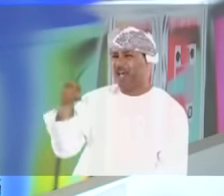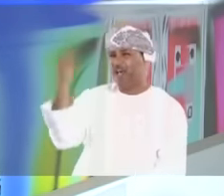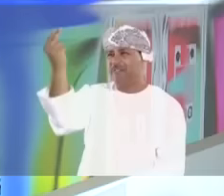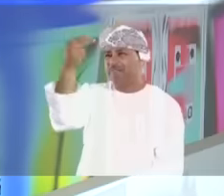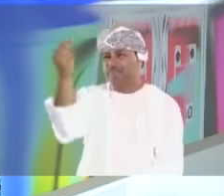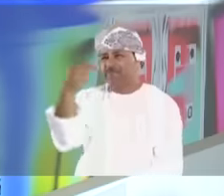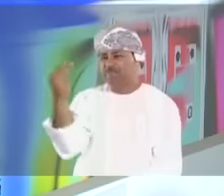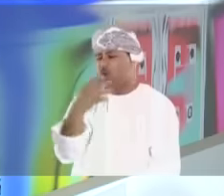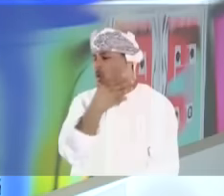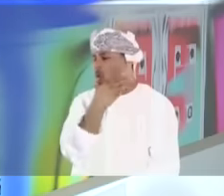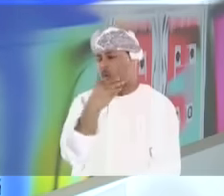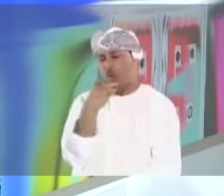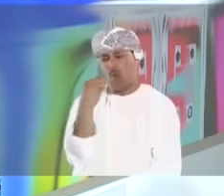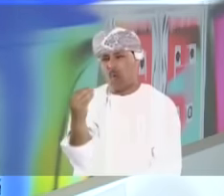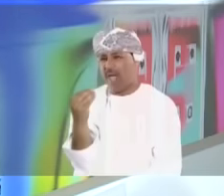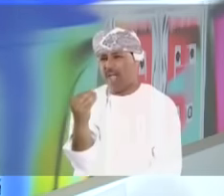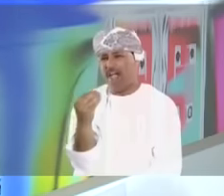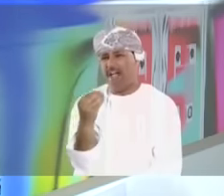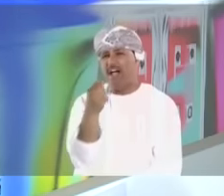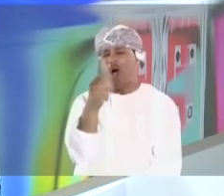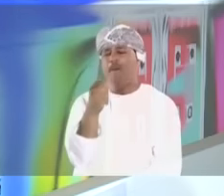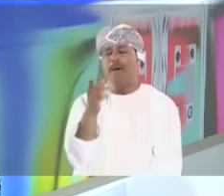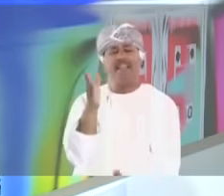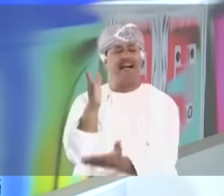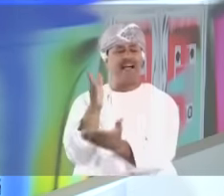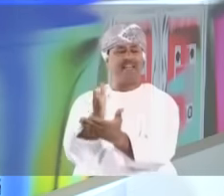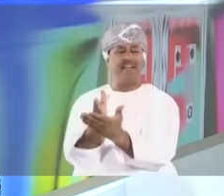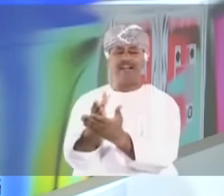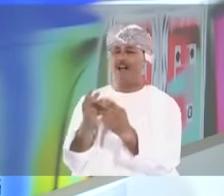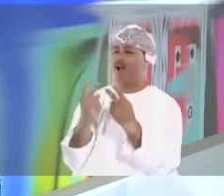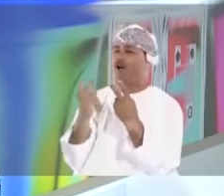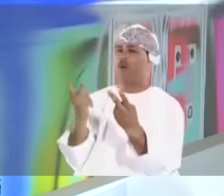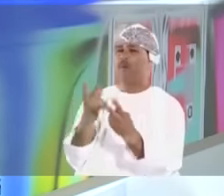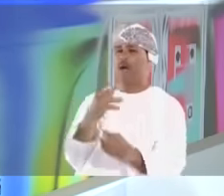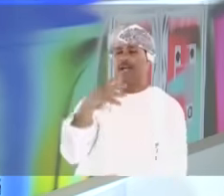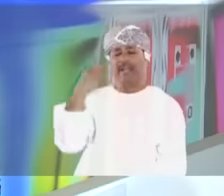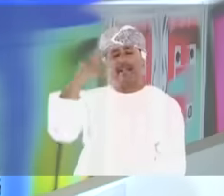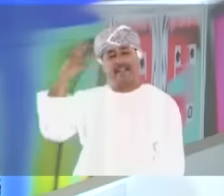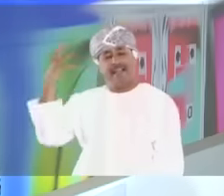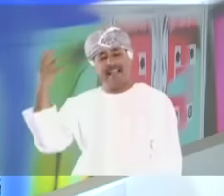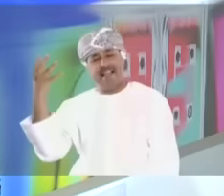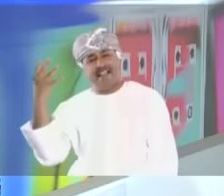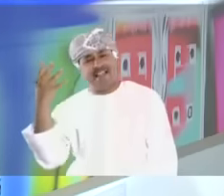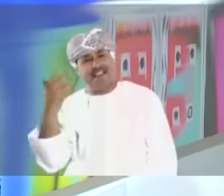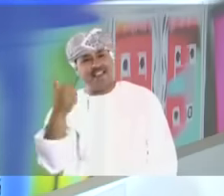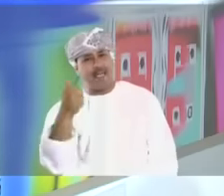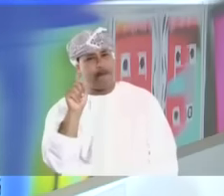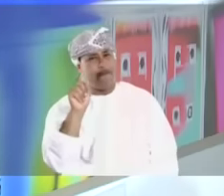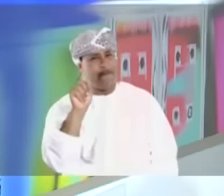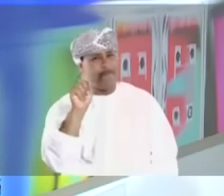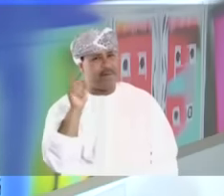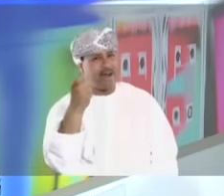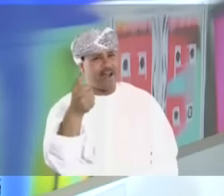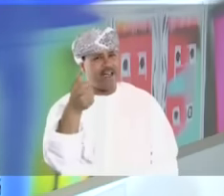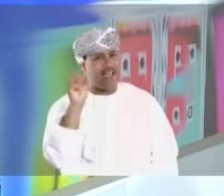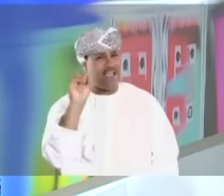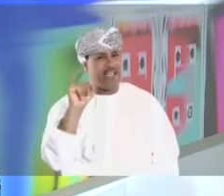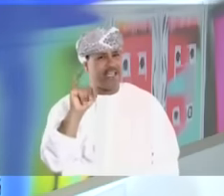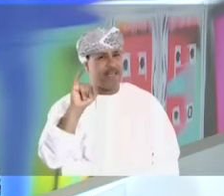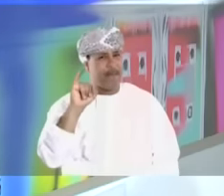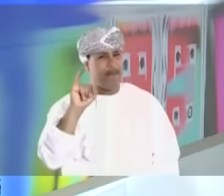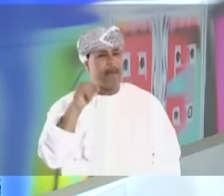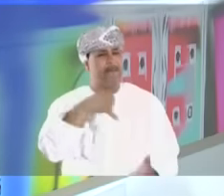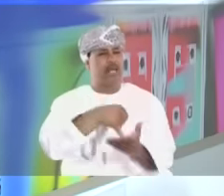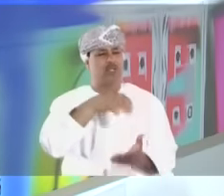بملامحها وجمالياتها الحقيقة والخيال. إبراهيم بن سالم الهادي من